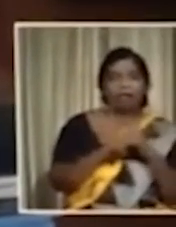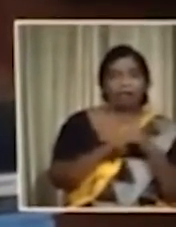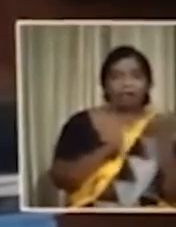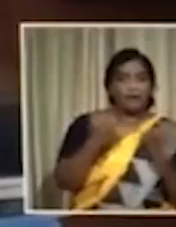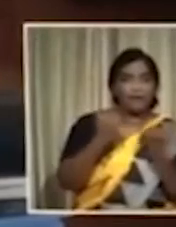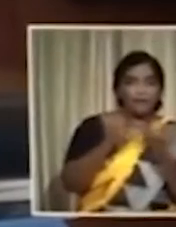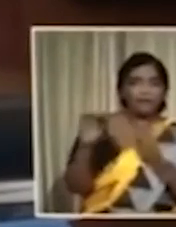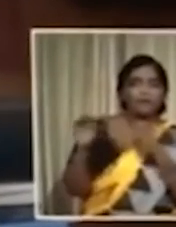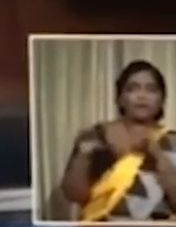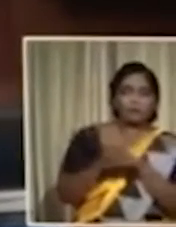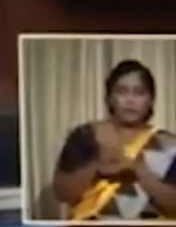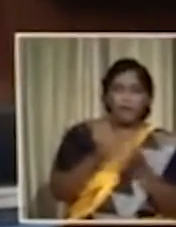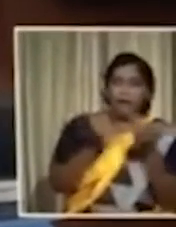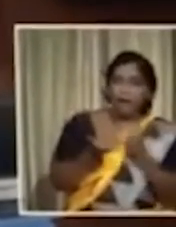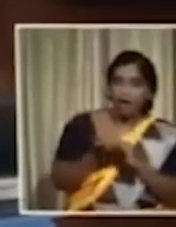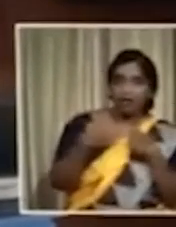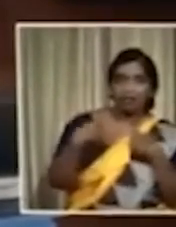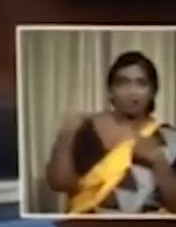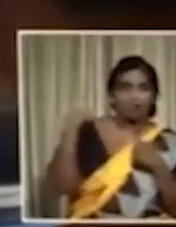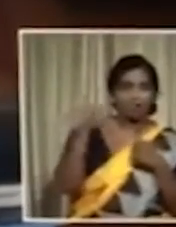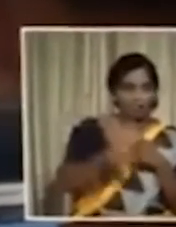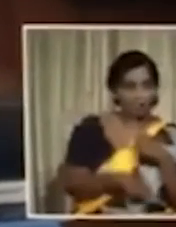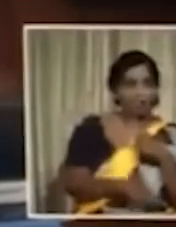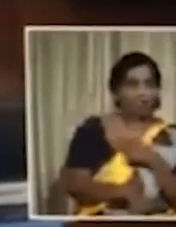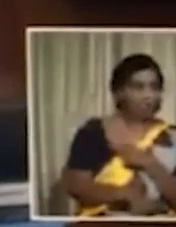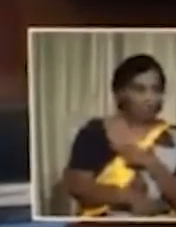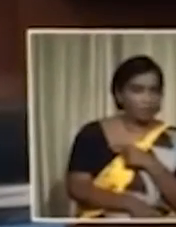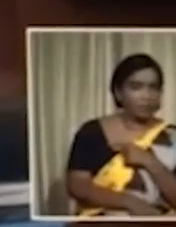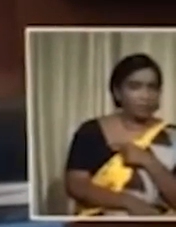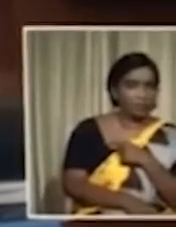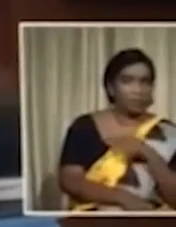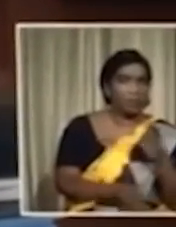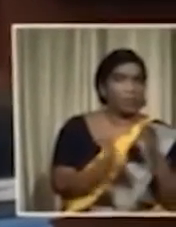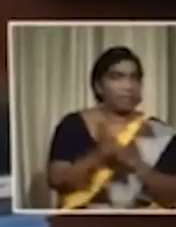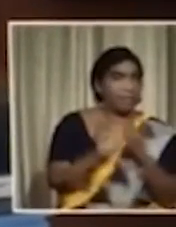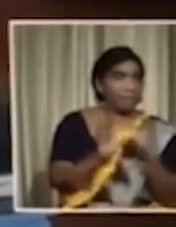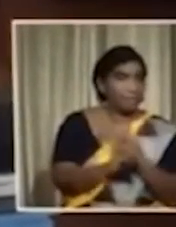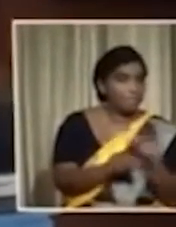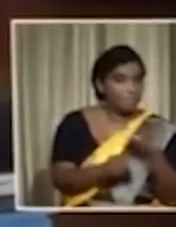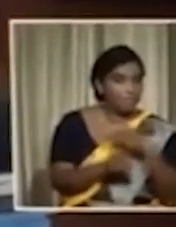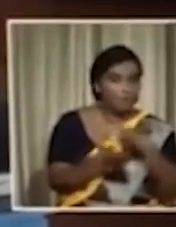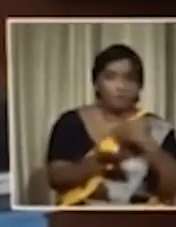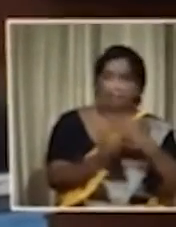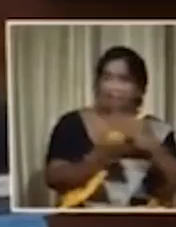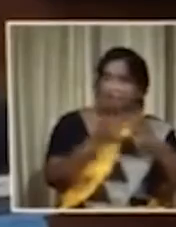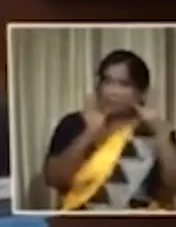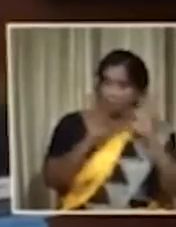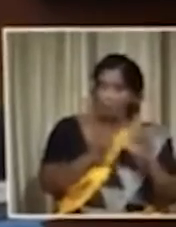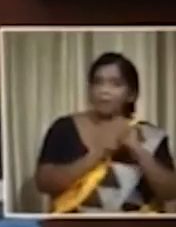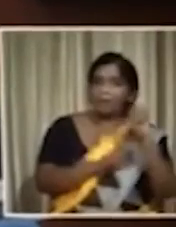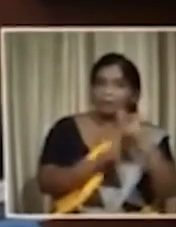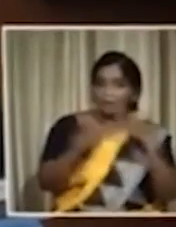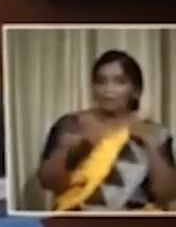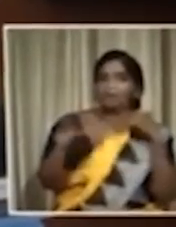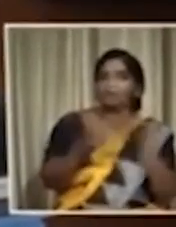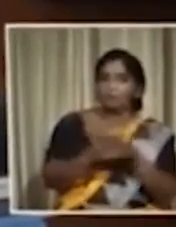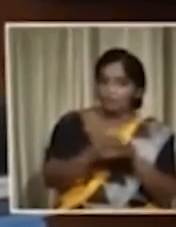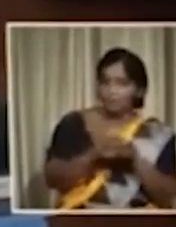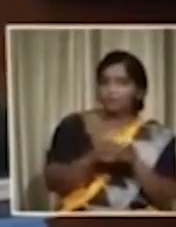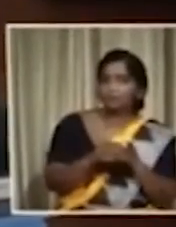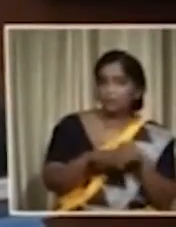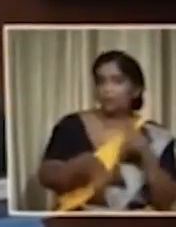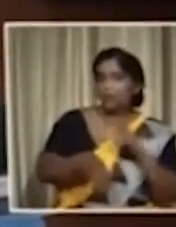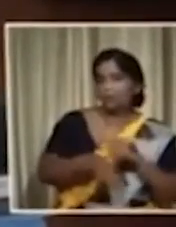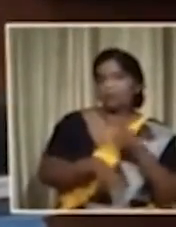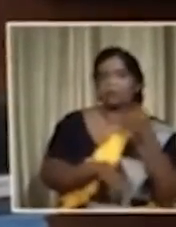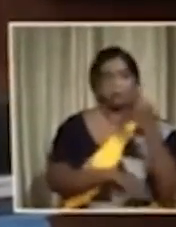ඇවිල්ලා ඒක නැගලා තමයි ආපහු ඇවිල්ලා තියෙන්නේ. ඒ නිසා අර මාධ්‍යවේදීන්ට බාධාවකින් තොරව පාර්ලිමේන්තුවට ප්‍රවිෂ්ඨ වීම සඳහා ඉදකට